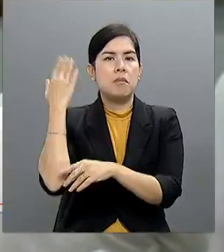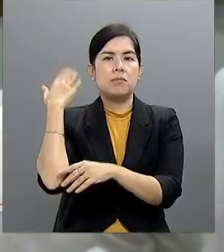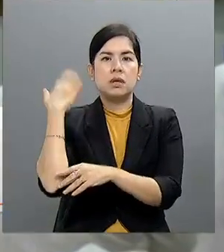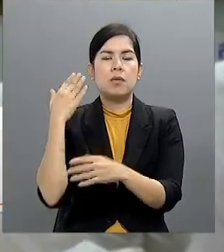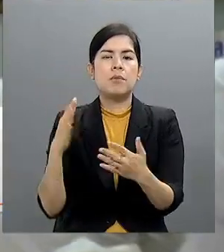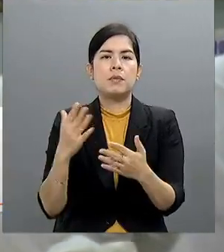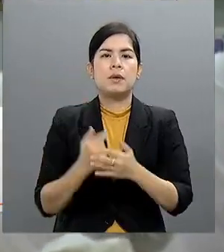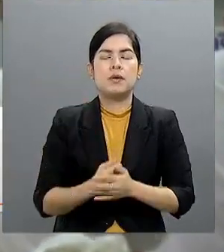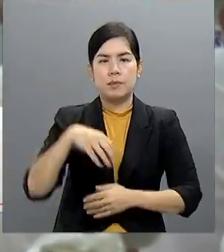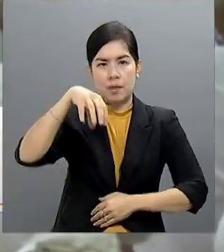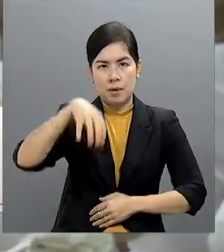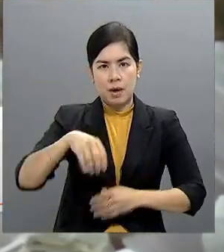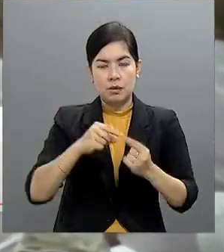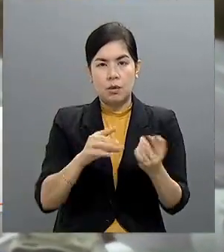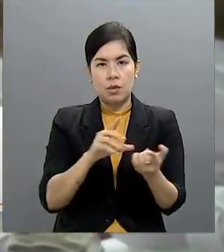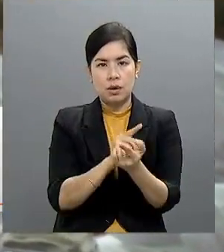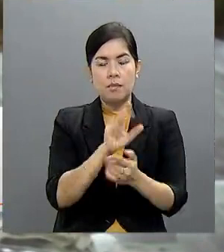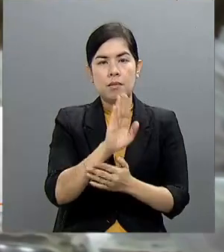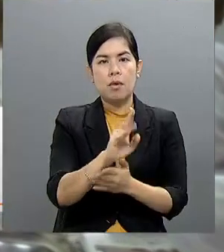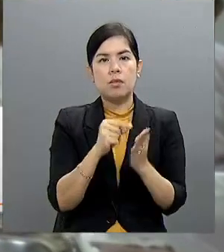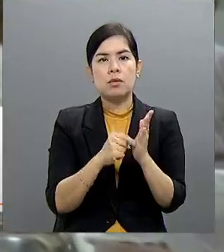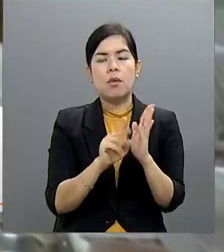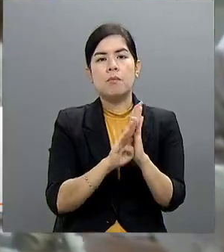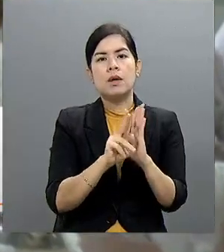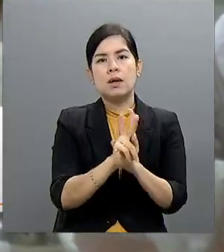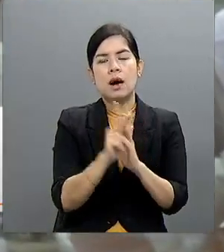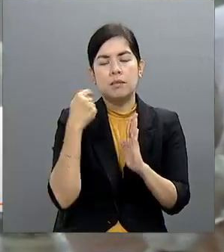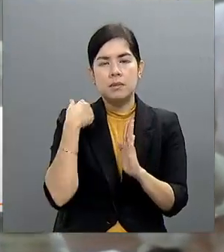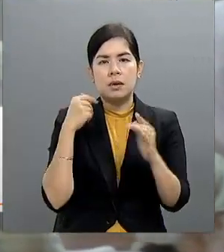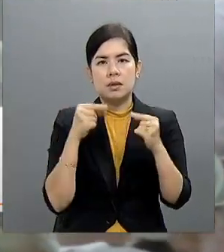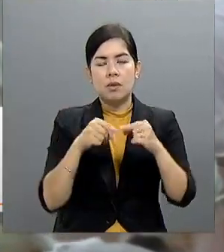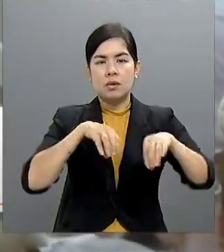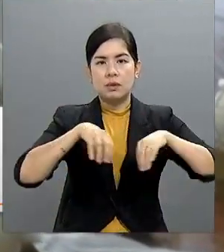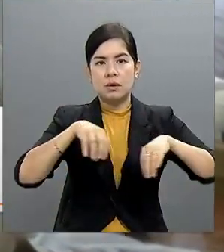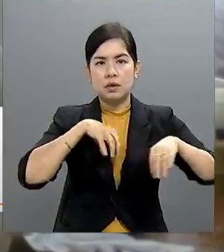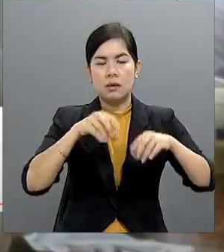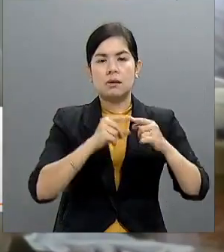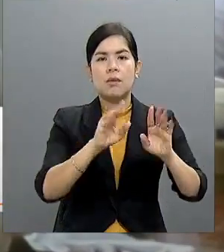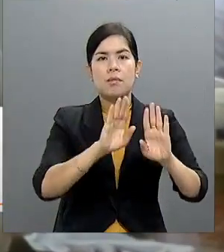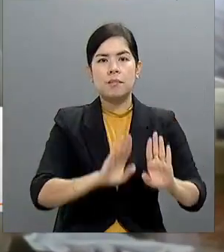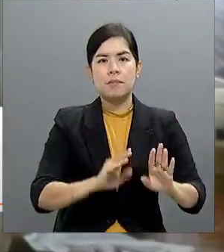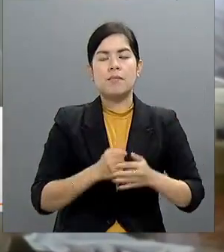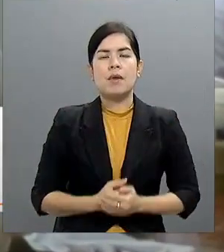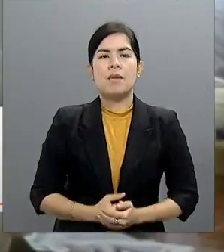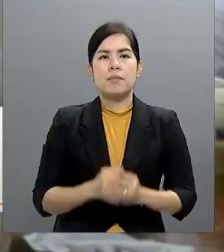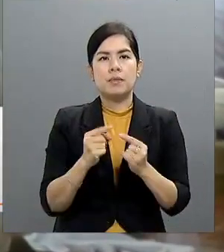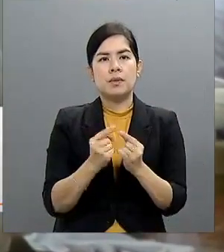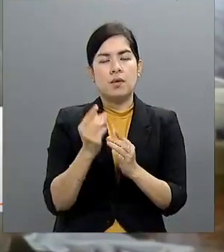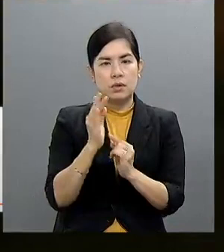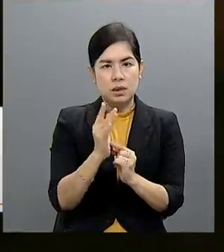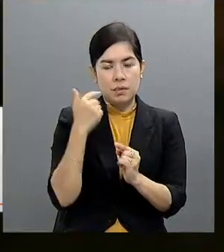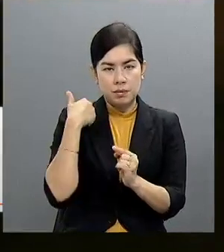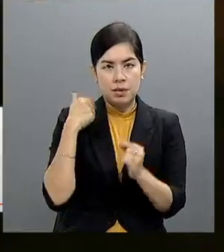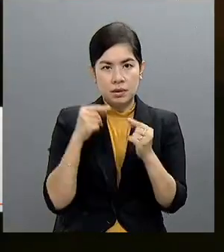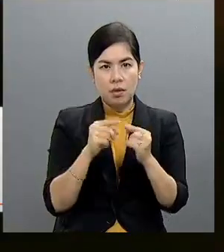รมจังหวัดบึงกาฬจึงจัดกิจกรรมพิธีแสดงตนเป็นพุทธมามกะและถวายเทียนพรรษาวิถีชีวิต